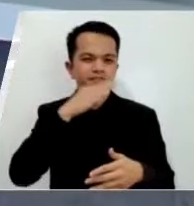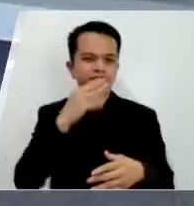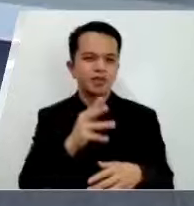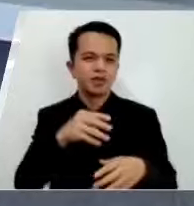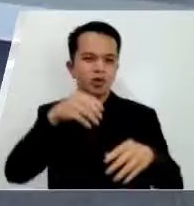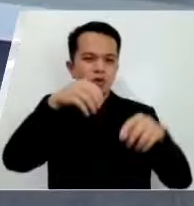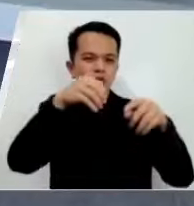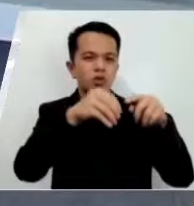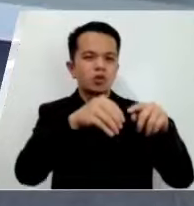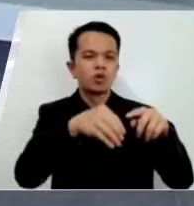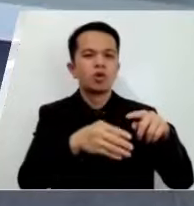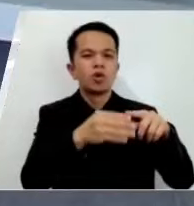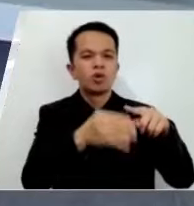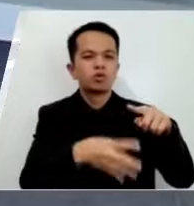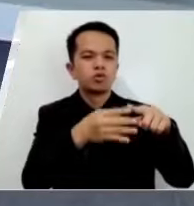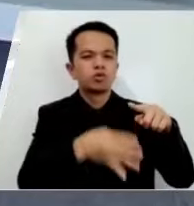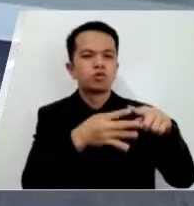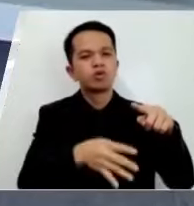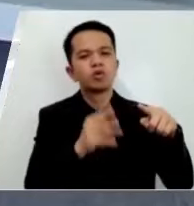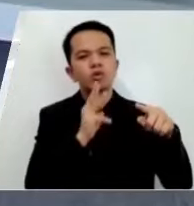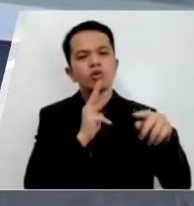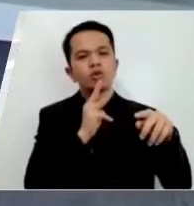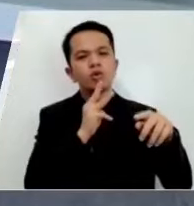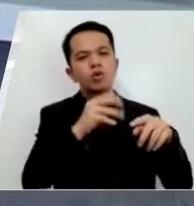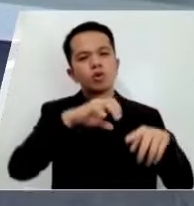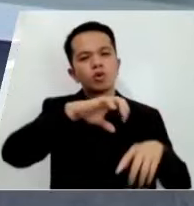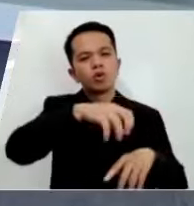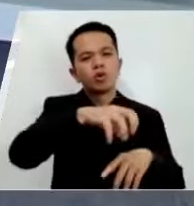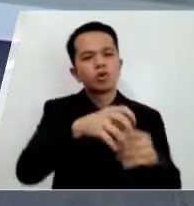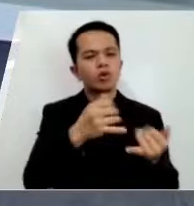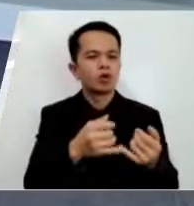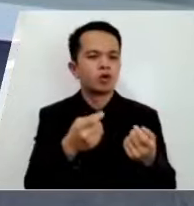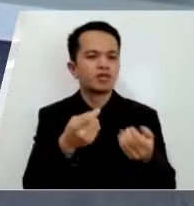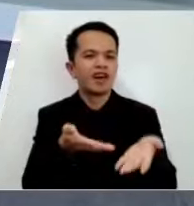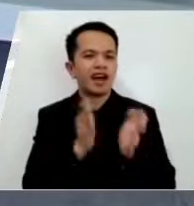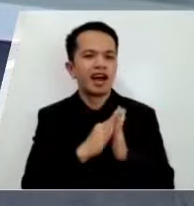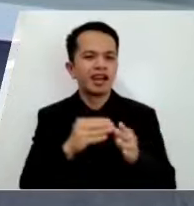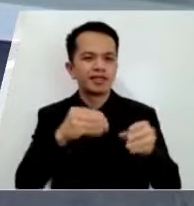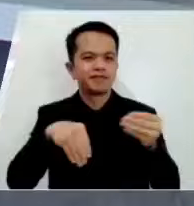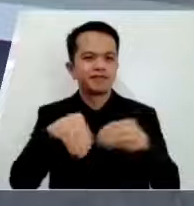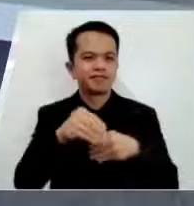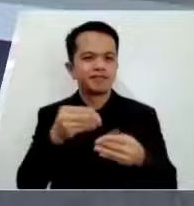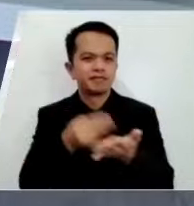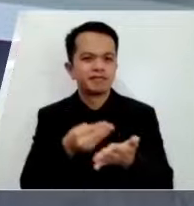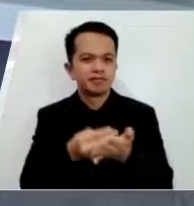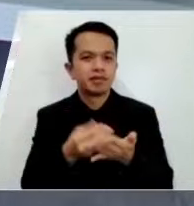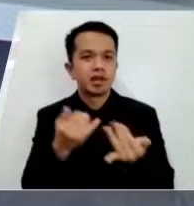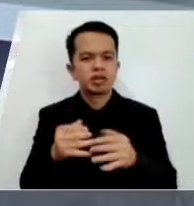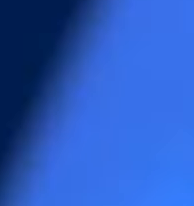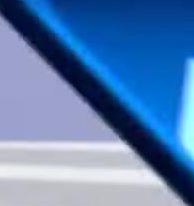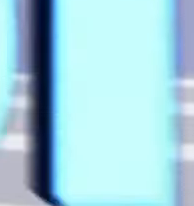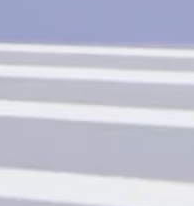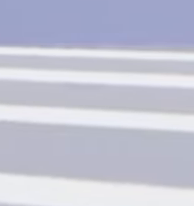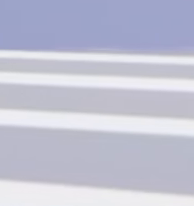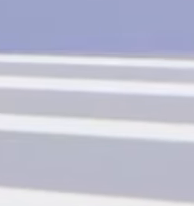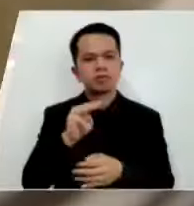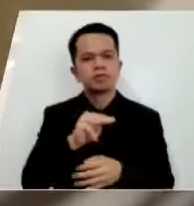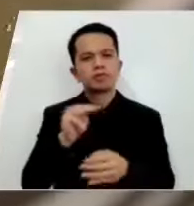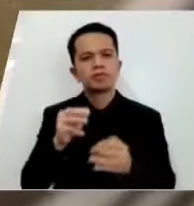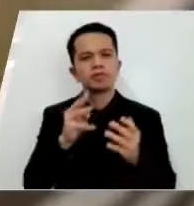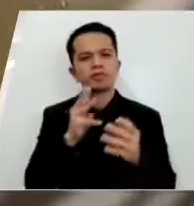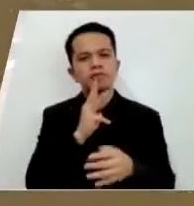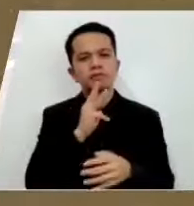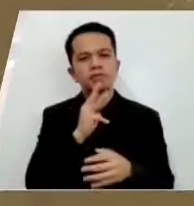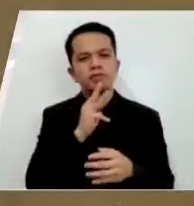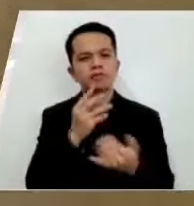dyan, umihirit ng refund ang ilang customer. Ang paliwanag ng Manila Water sa pagsaksi ni Maki Pulido.